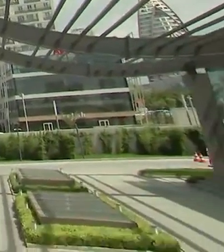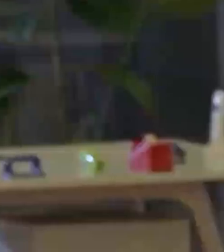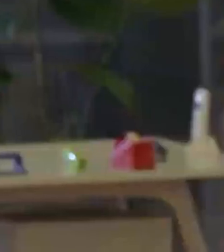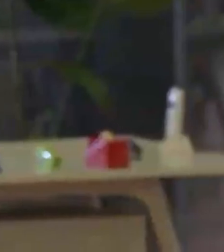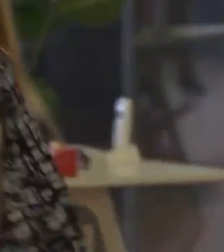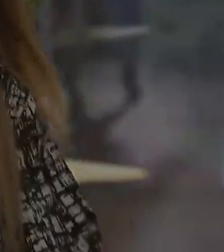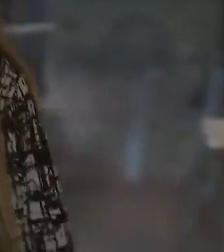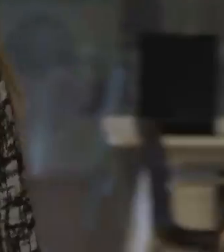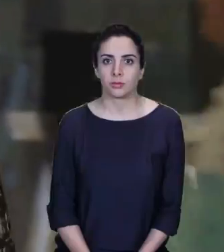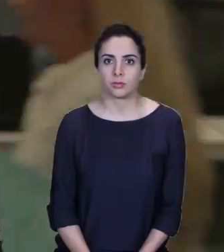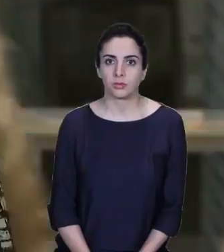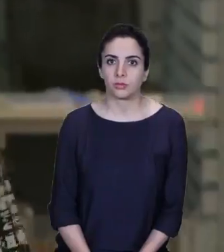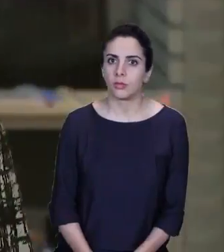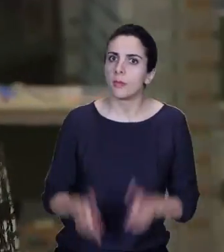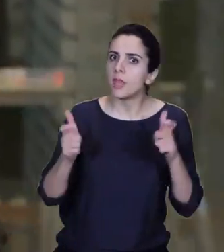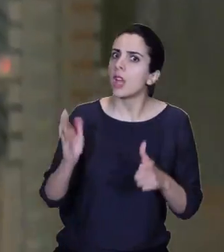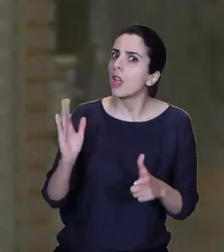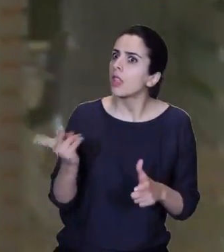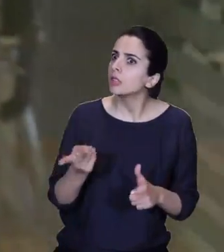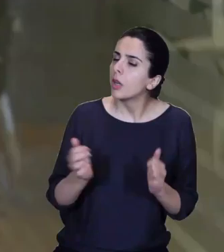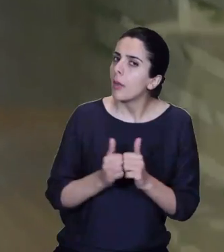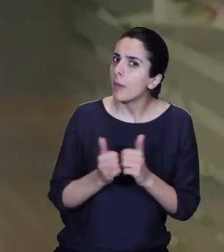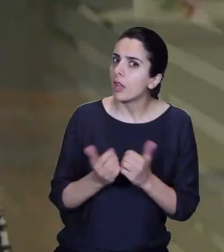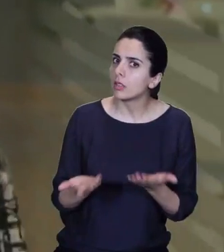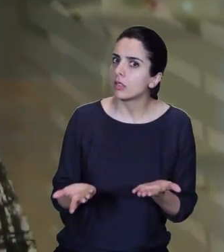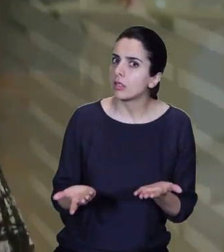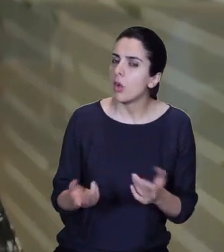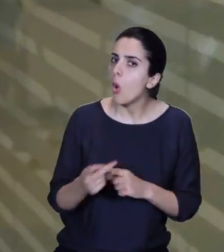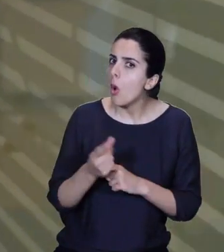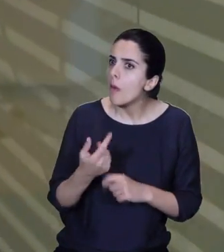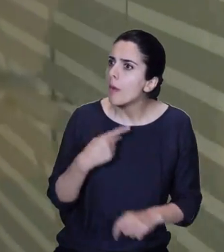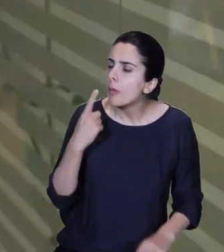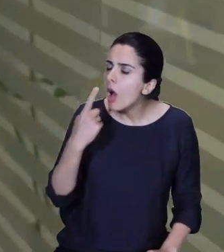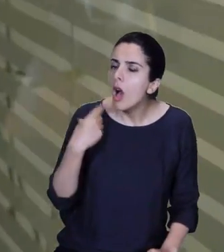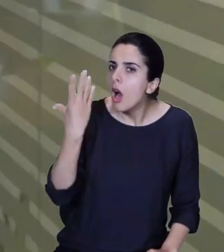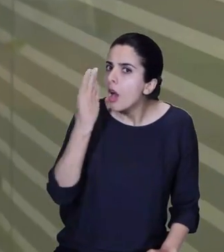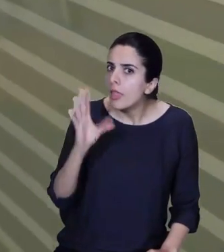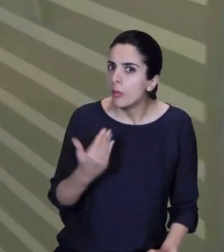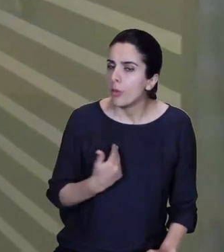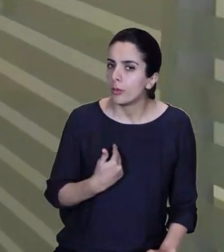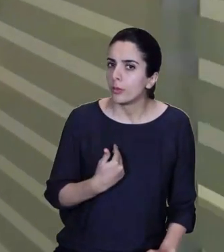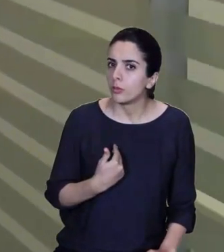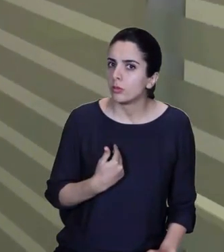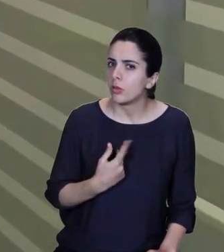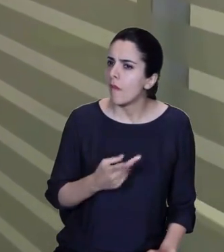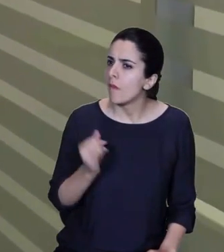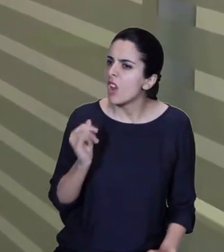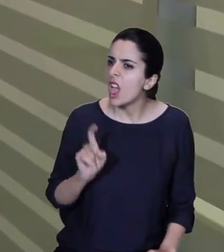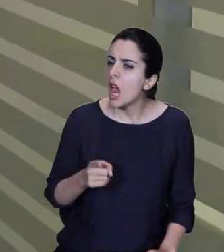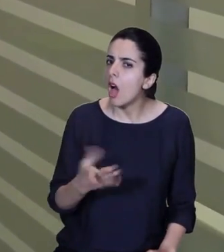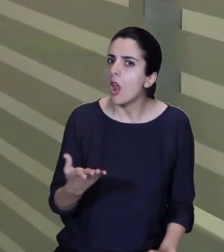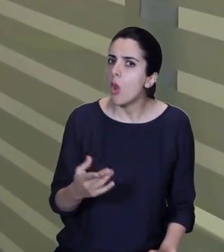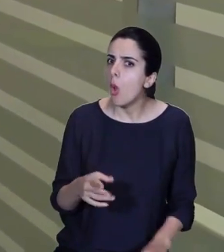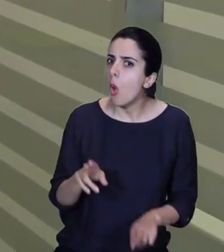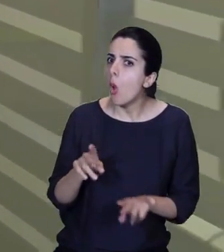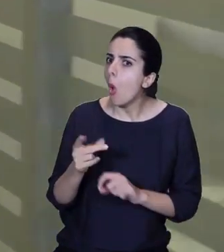Alev ateş gibi daldı koridora. Nereye gitti ki şimdi bunlar? Ömer'i de anlamak mümkün değil. Yılan. Ömer'i bile